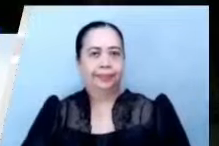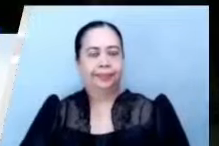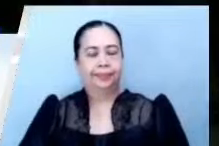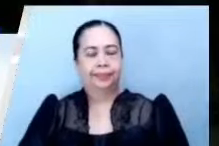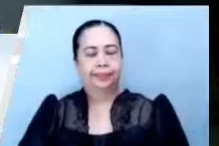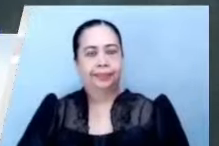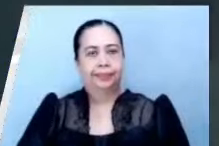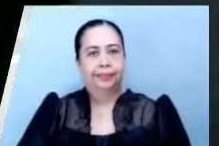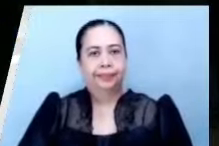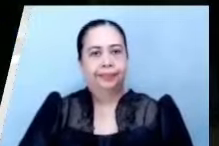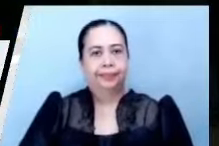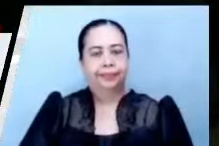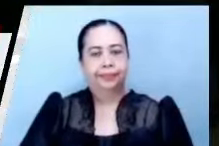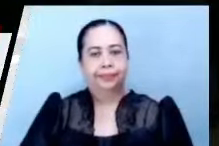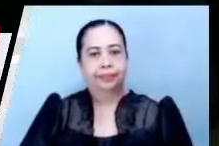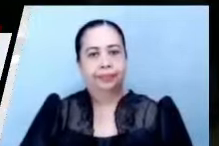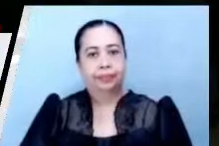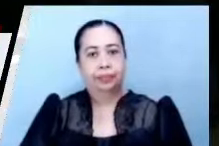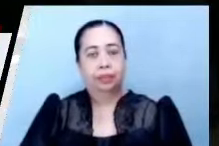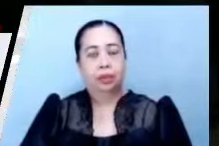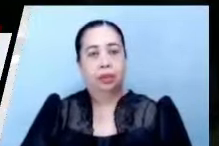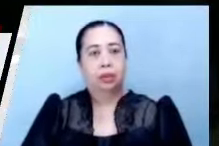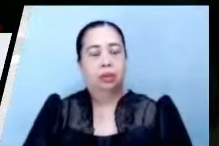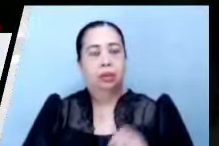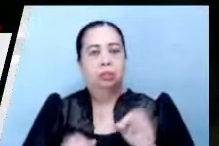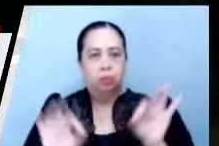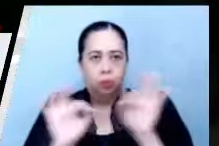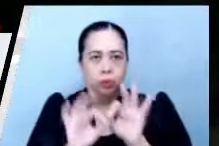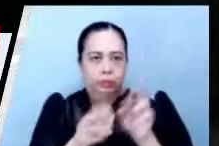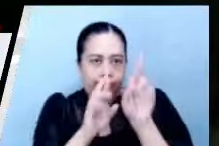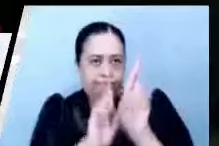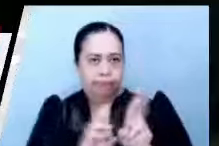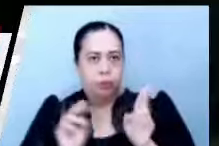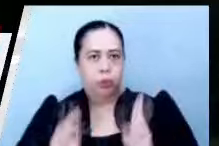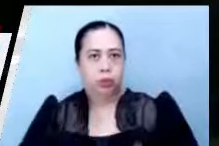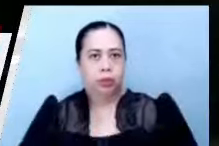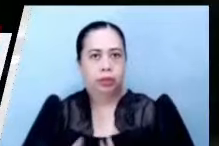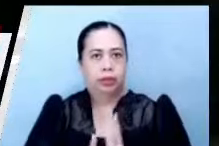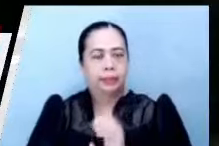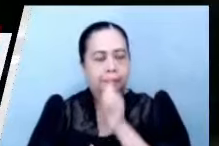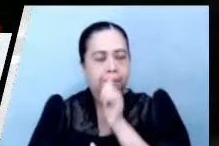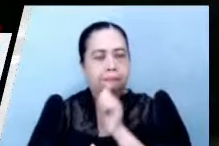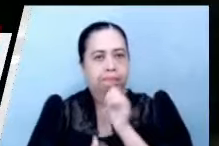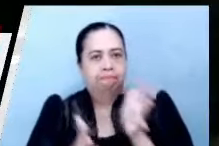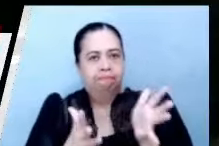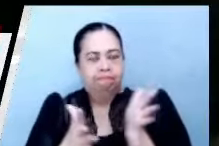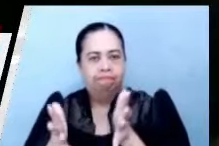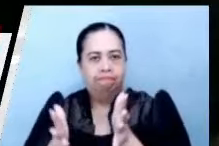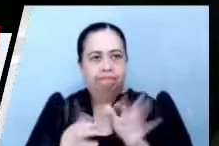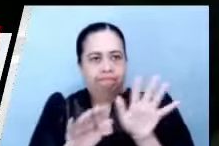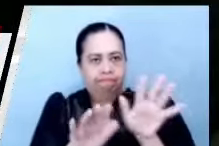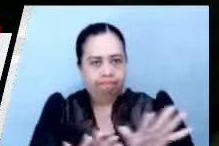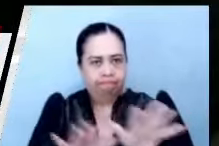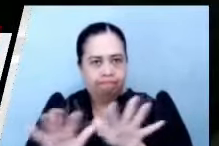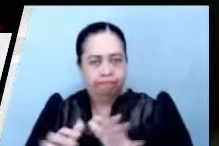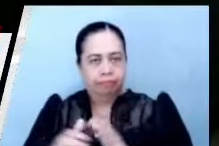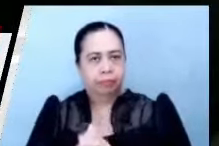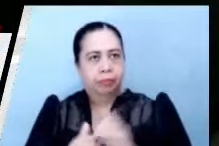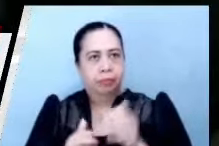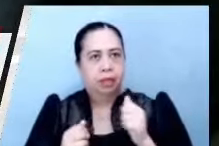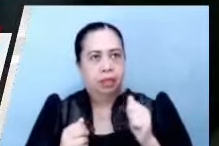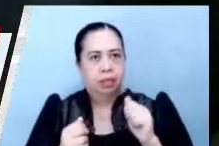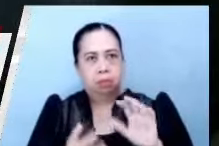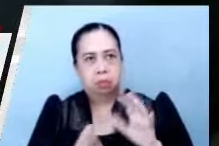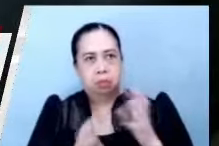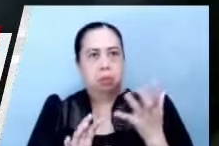Yung observance of human rights and then yung maximum tolerance, yun ang in-observe natin dito. And any instruction na manggagaling sa